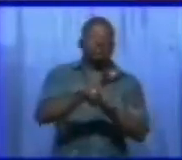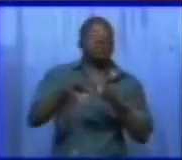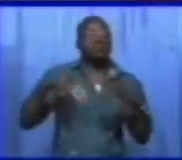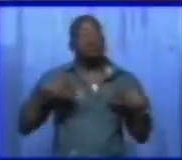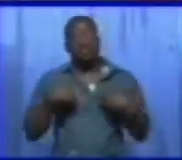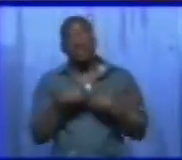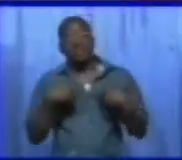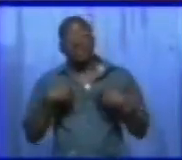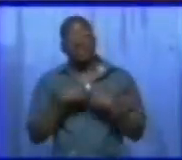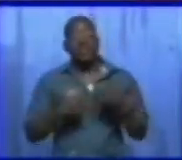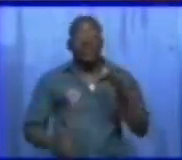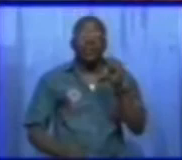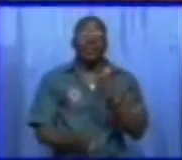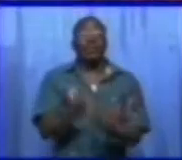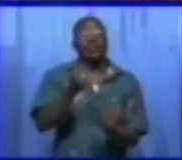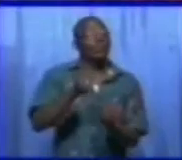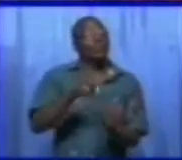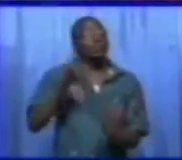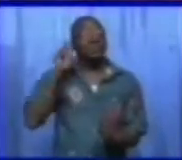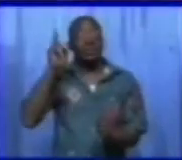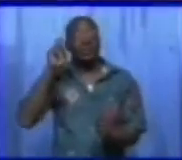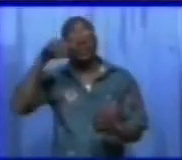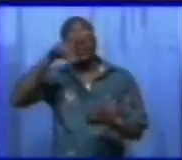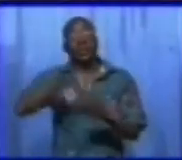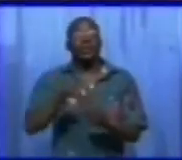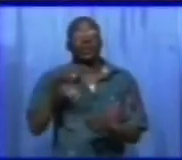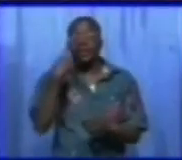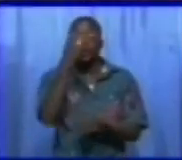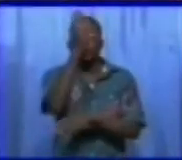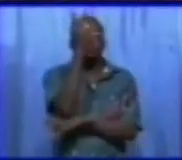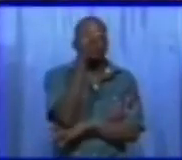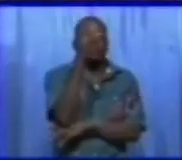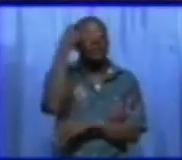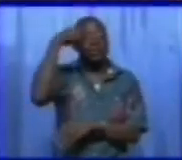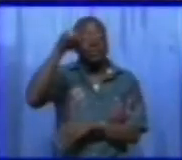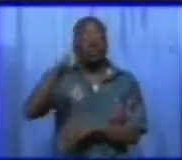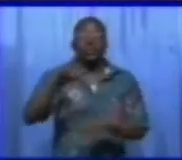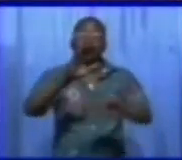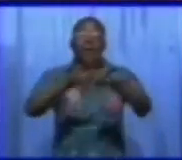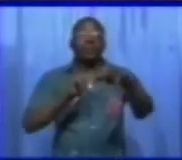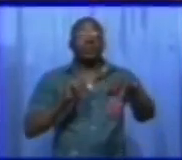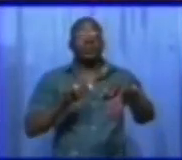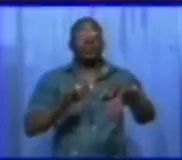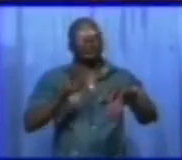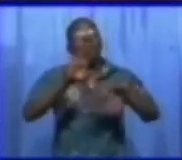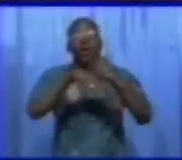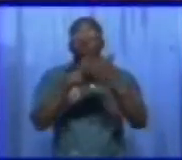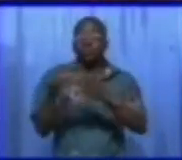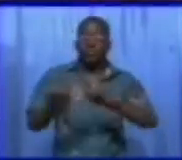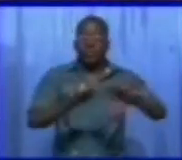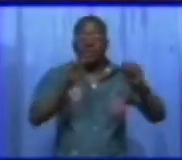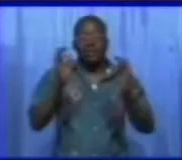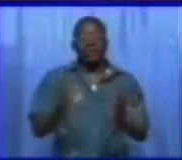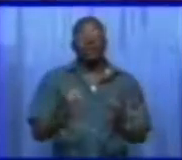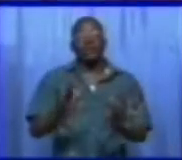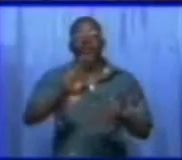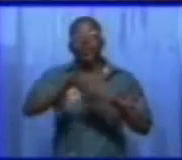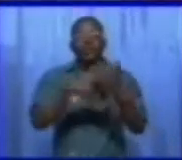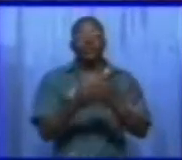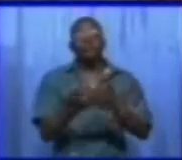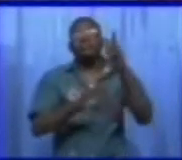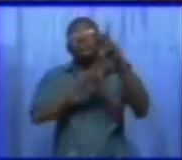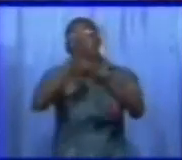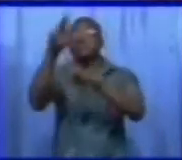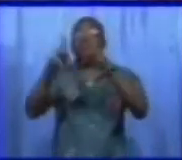espèces les plus emblématiques, que sont la forêt. Donc c'est l'occasion aussi pour lancer un appel à tous les acteurs, à toutes les